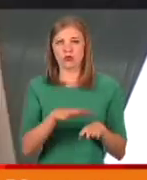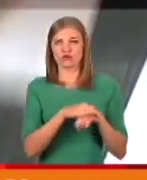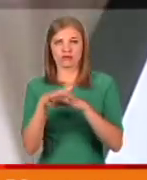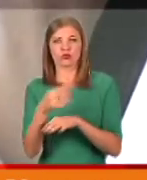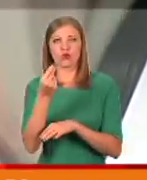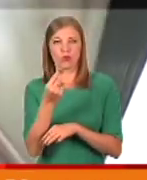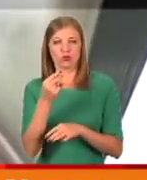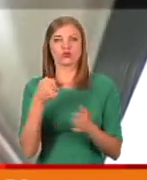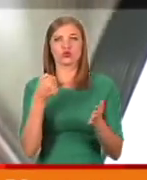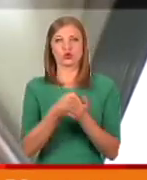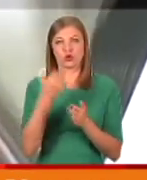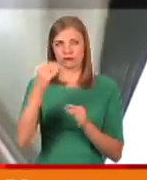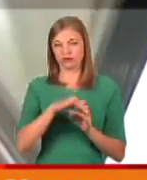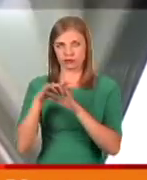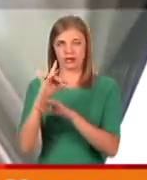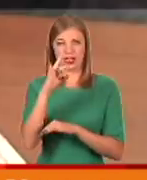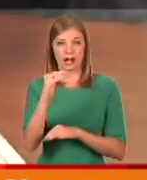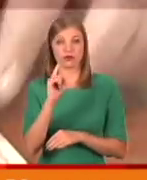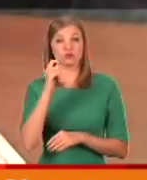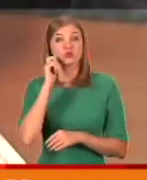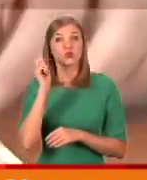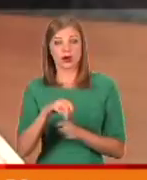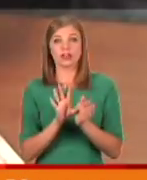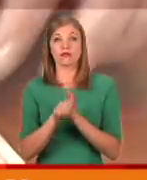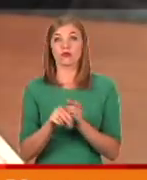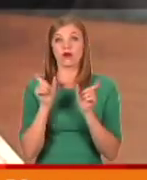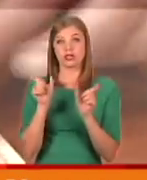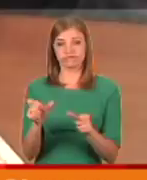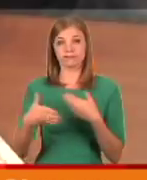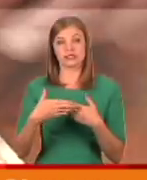кошти материнським структурам в РФ. Бо Україна впровадила